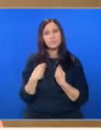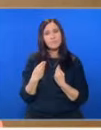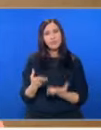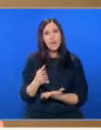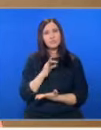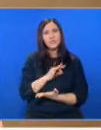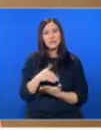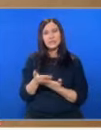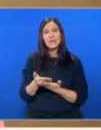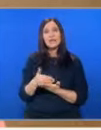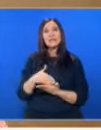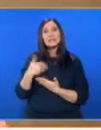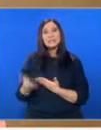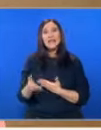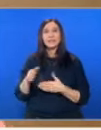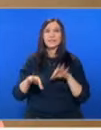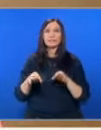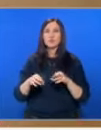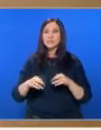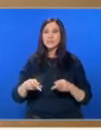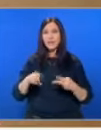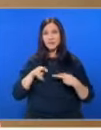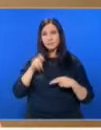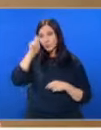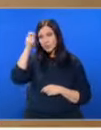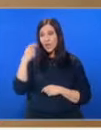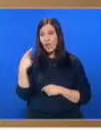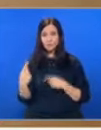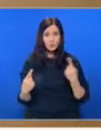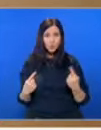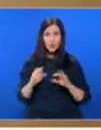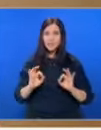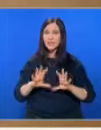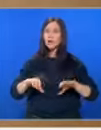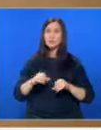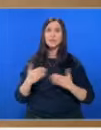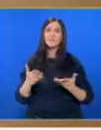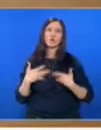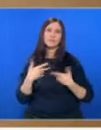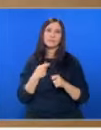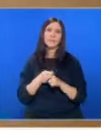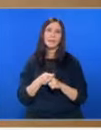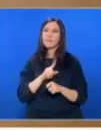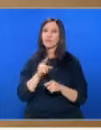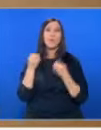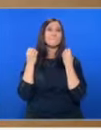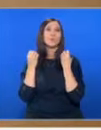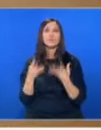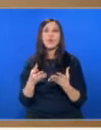шанс след изборите да се върнем с уважение един към друг, с ясен ангажимент какво искаме да направим и да не